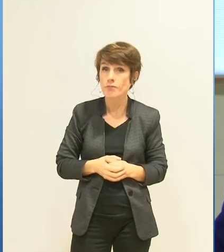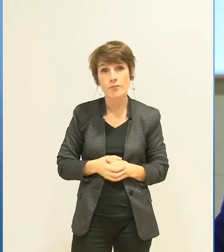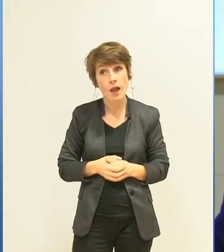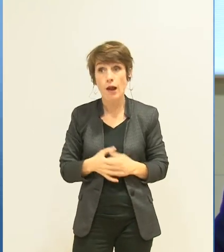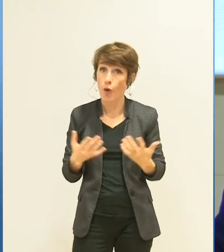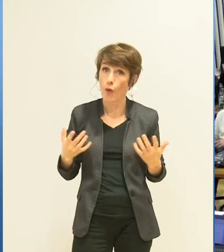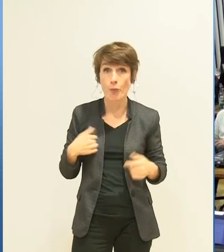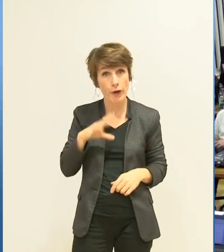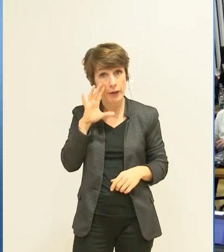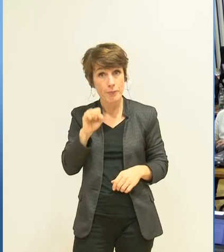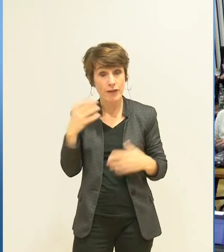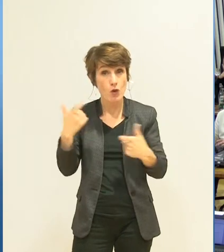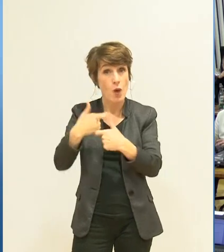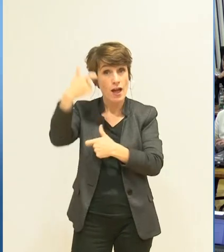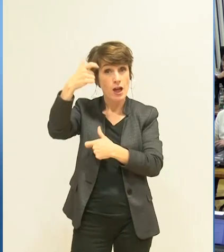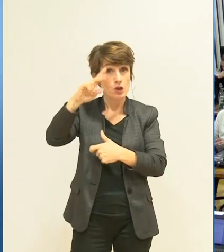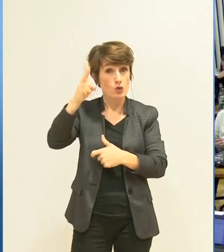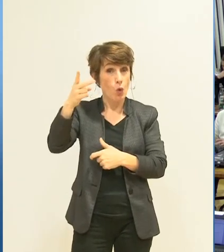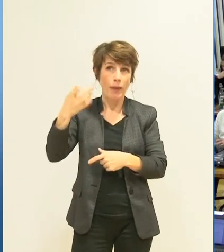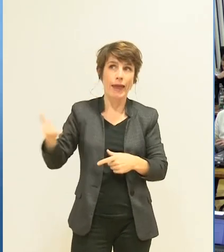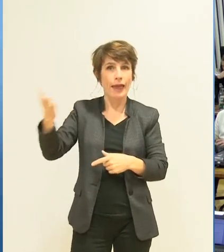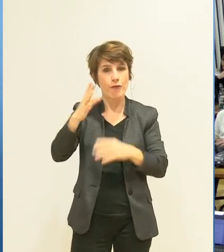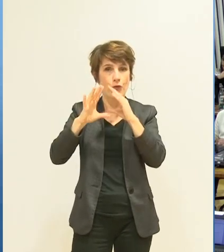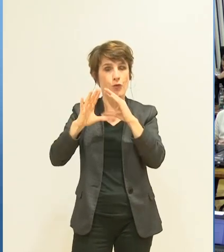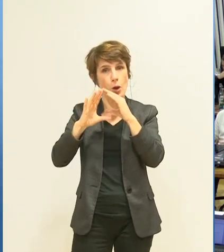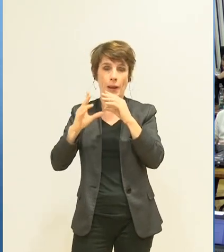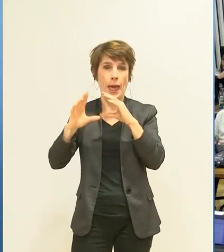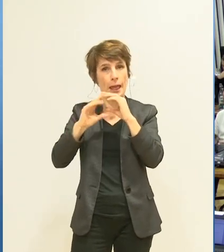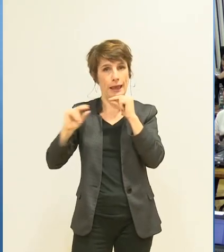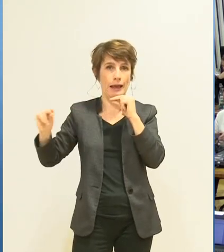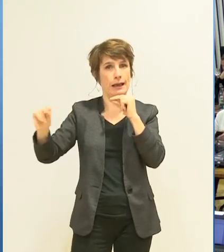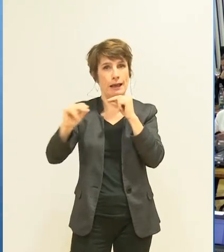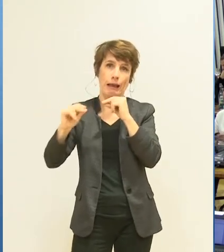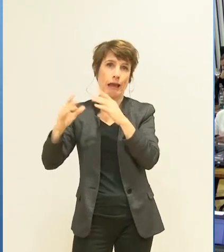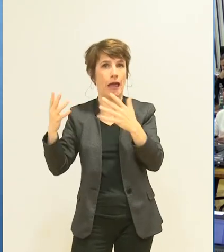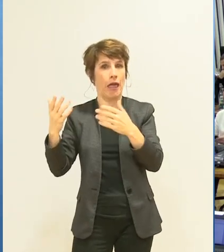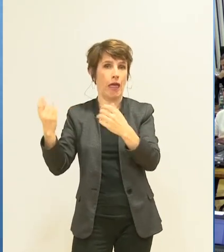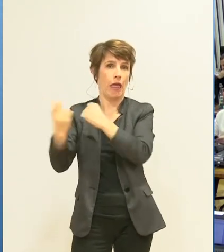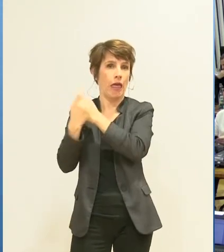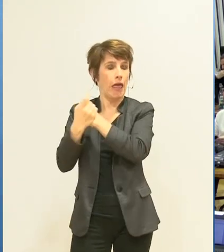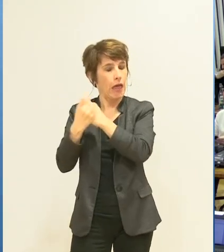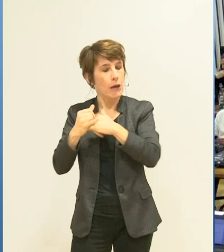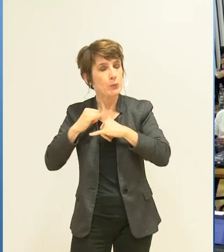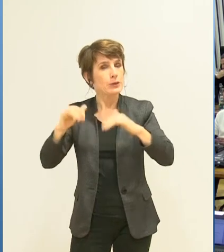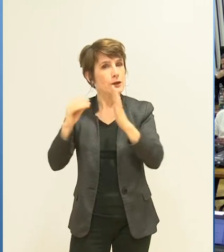j'avais un mauvais esprit je dirais recettes du moins suscite toujours autant l'intérêt je voulais répondre quelques